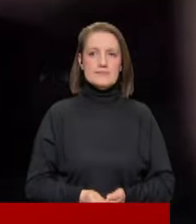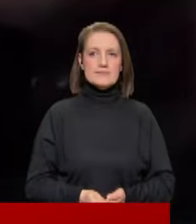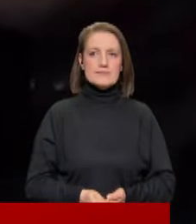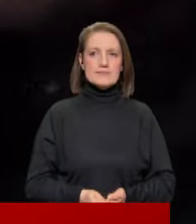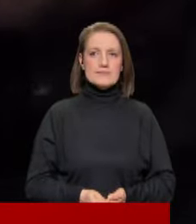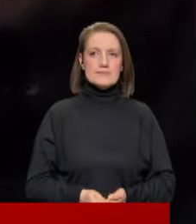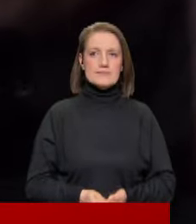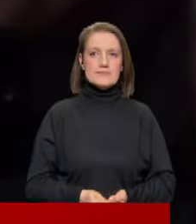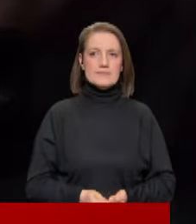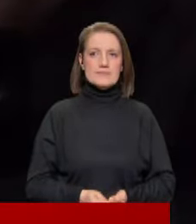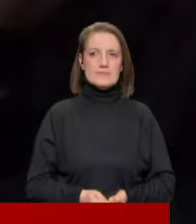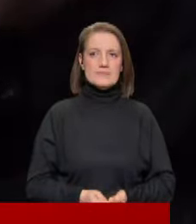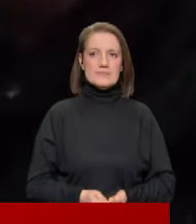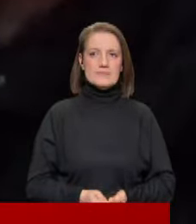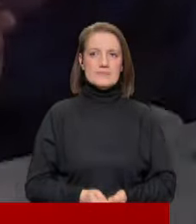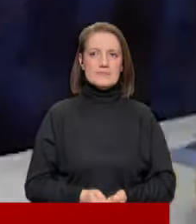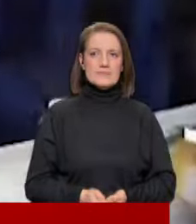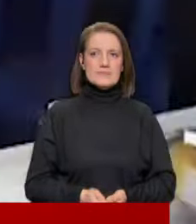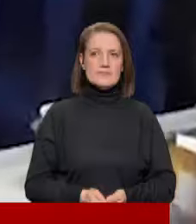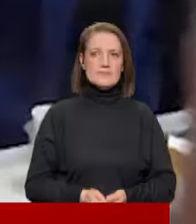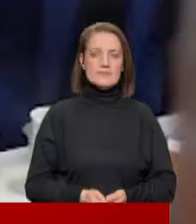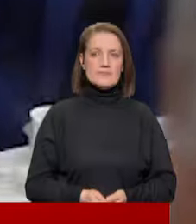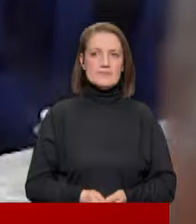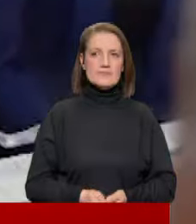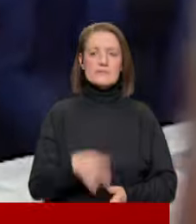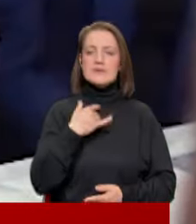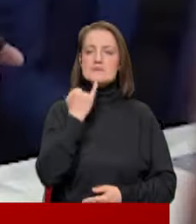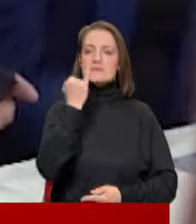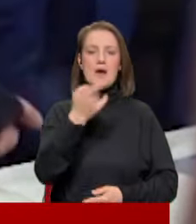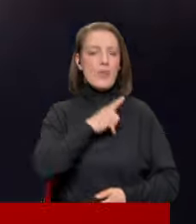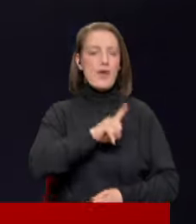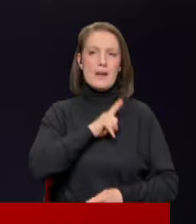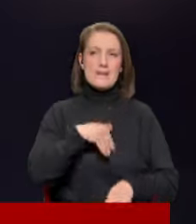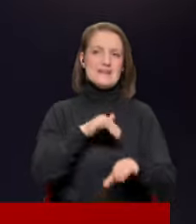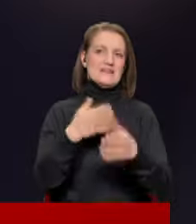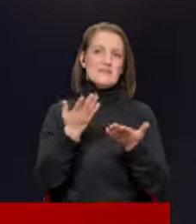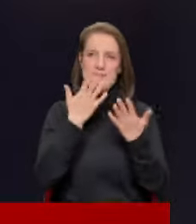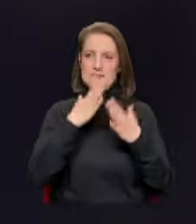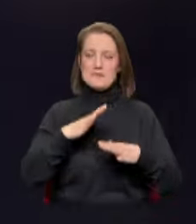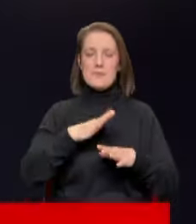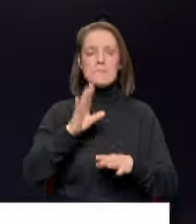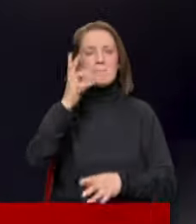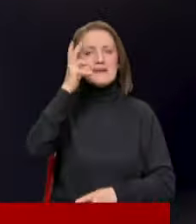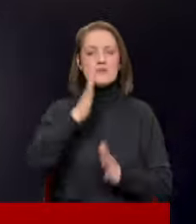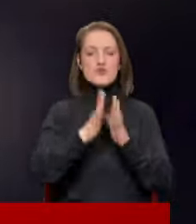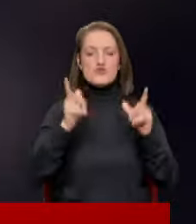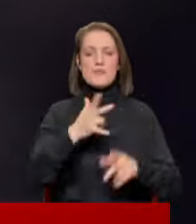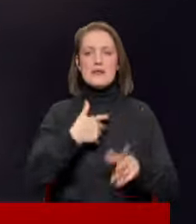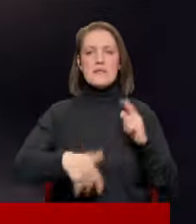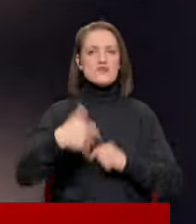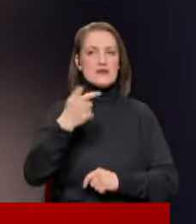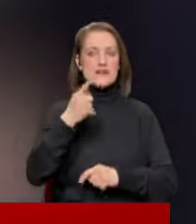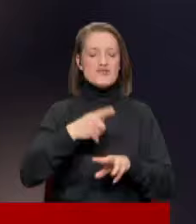olarak destek olarak görüyoruz Sayın Biz de ziyaret ettik K adaylarımıza desteğinizi bekleyelim Manisa'nın MHP'li Büyükşehir Belediye Başkanı Cengiz